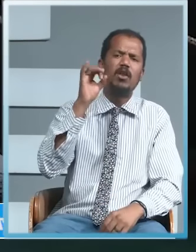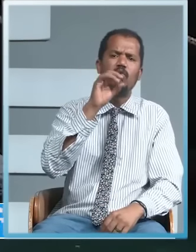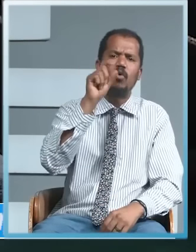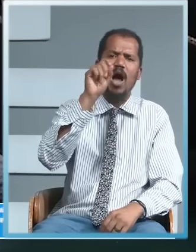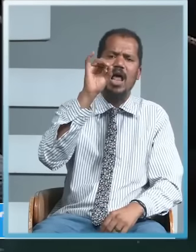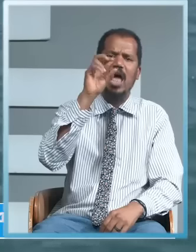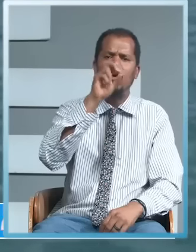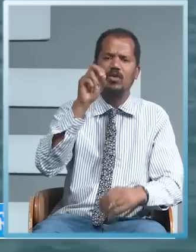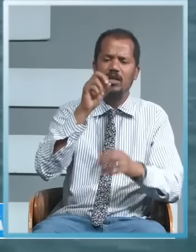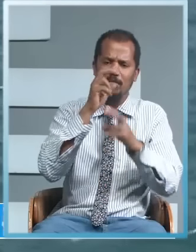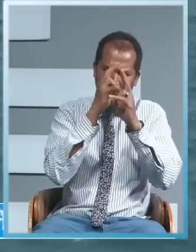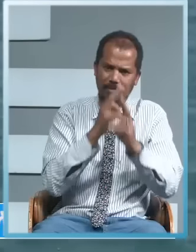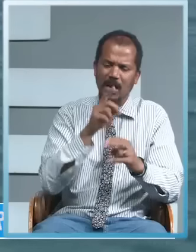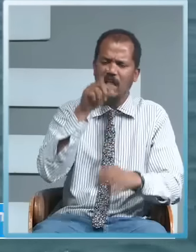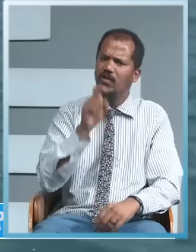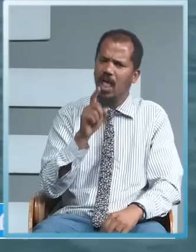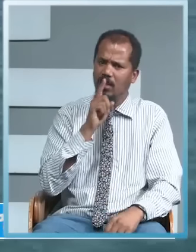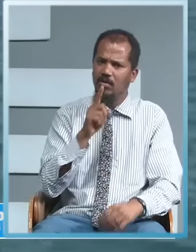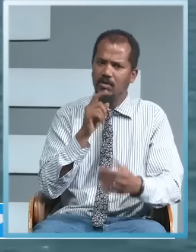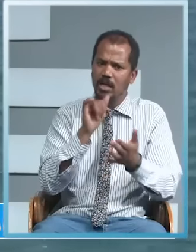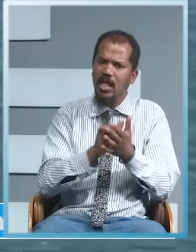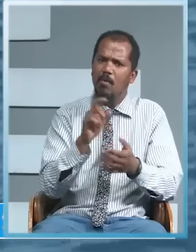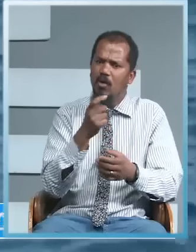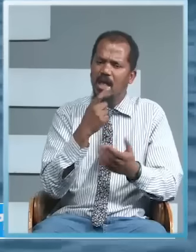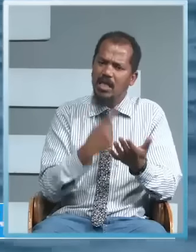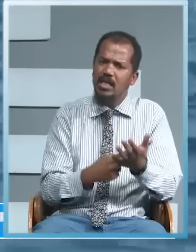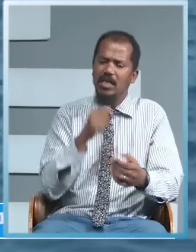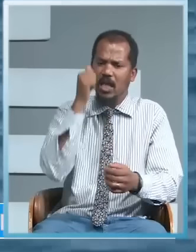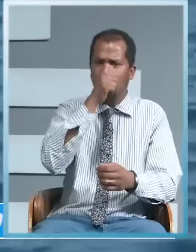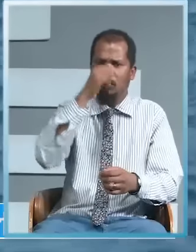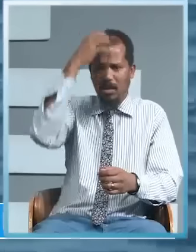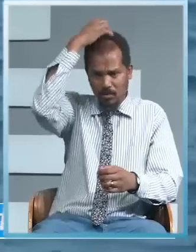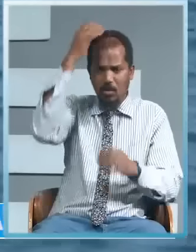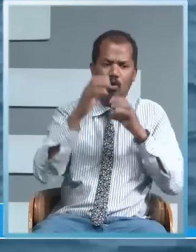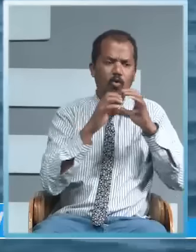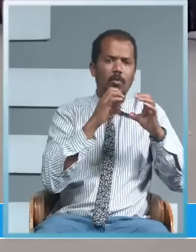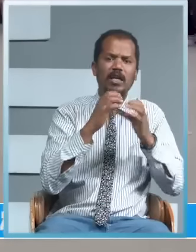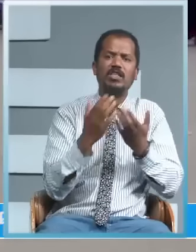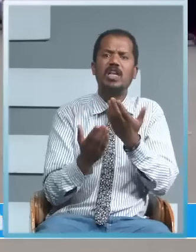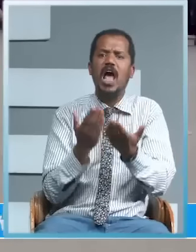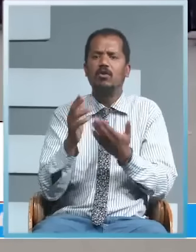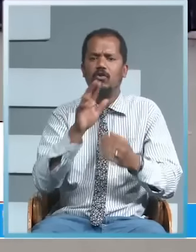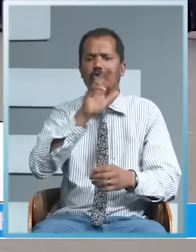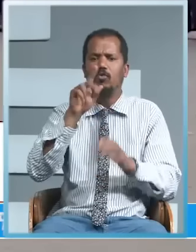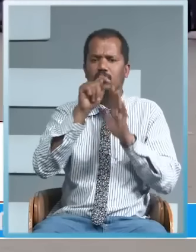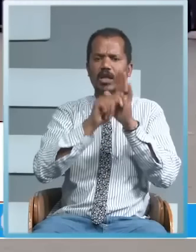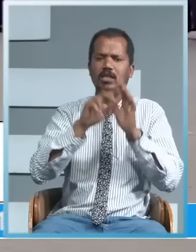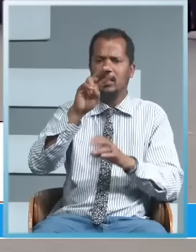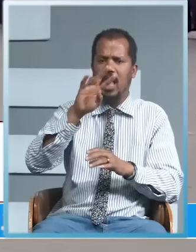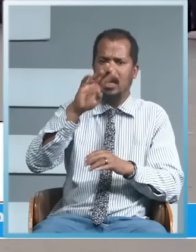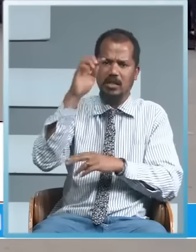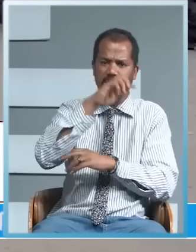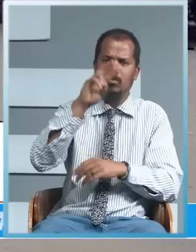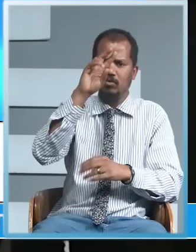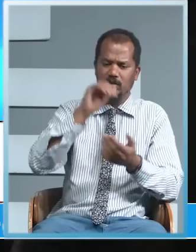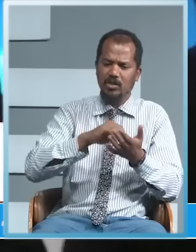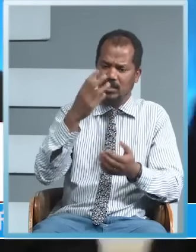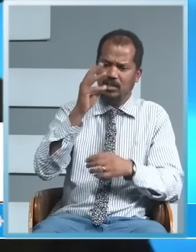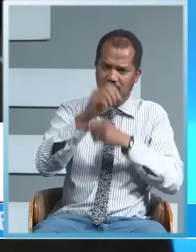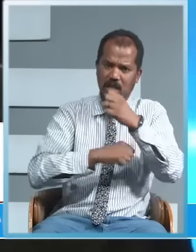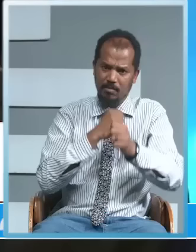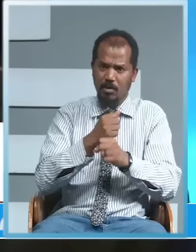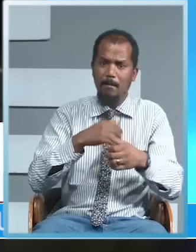ማክበር አስፈላጊ ነው ማለቷን አትቷል። ያም ሆነ የኢትዮጵያ መንግስት ኮሚኒኬሽን አገልግሎት ረቡዕ ታህሳስ 24 ቀን